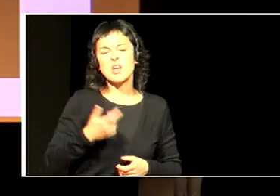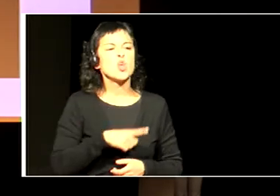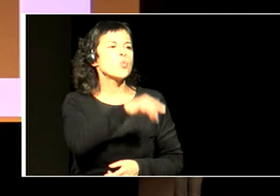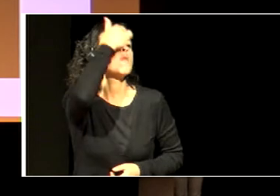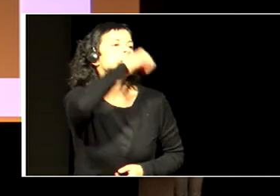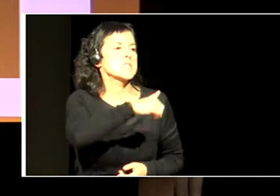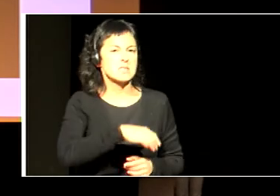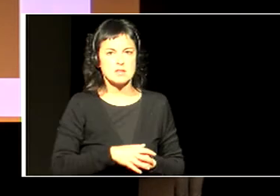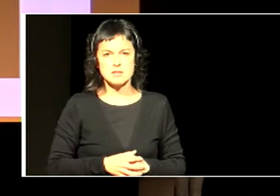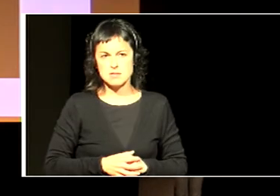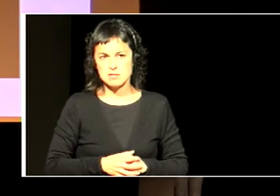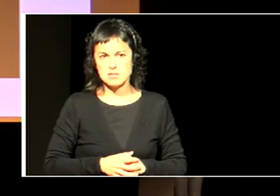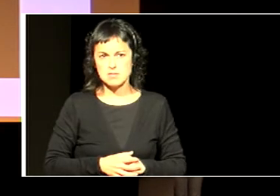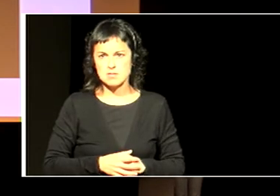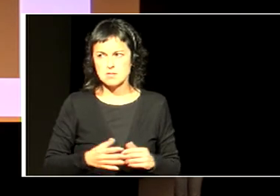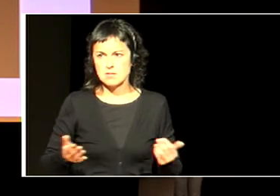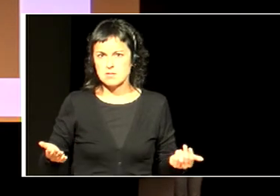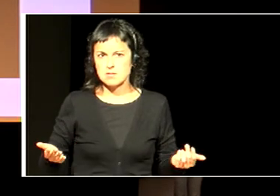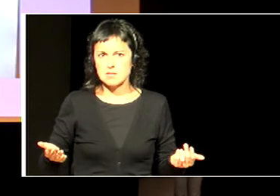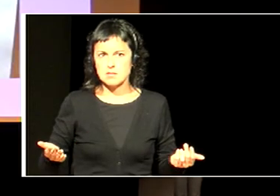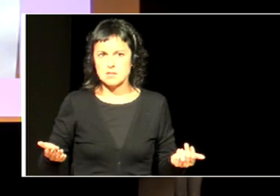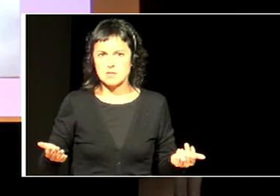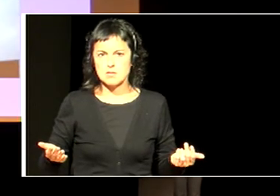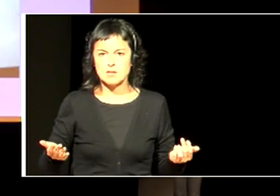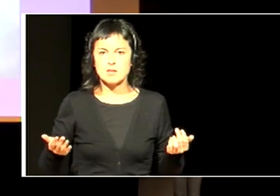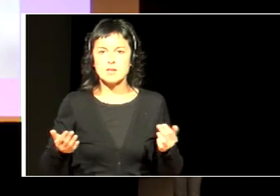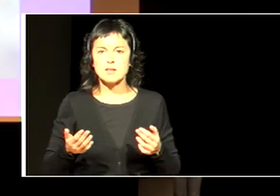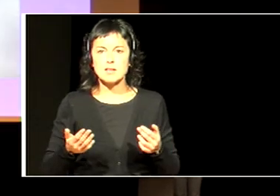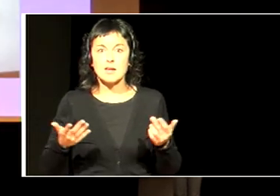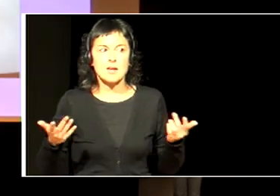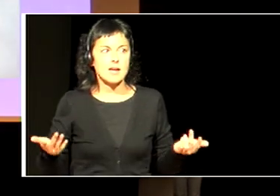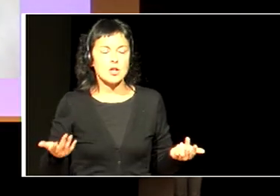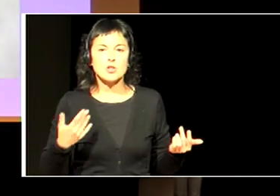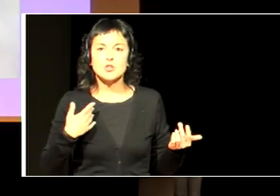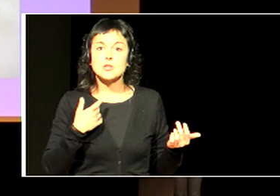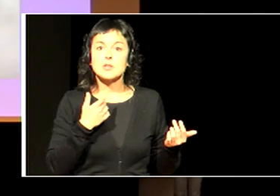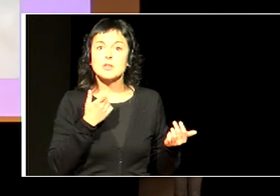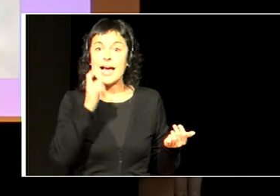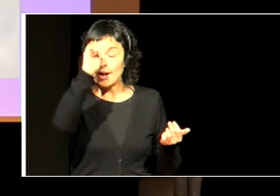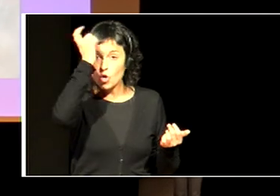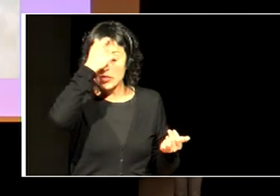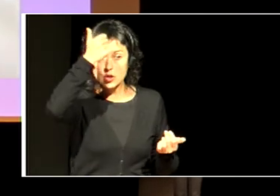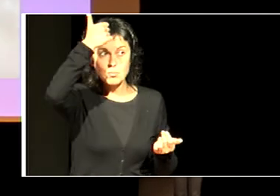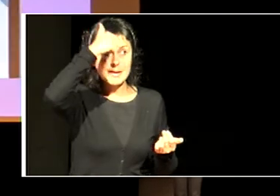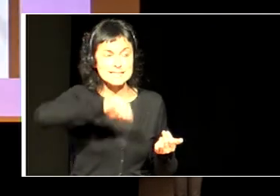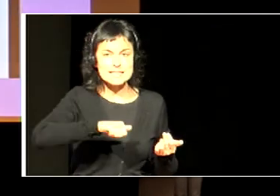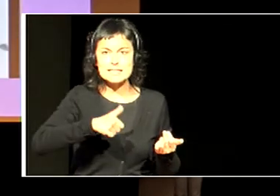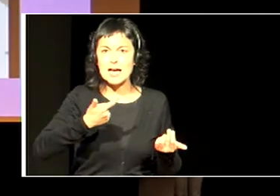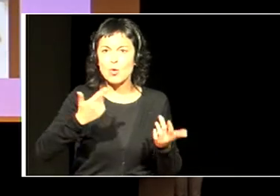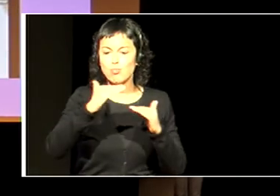machista. Mordoan esan dute beraiek, eske, claro, kentzen dioten garrantzia machista hitzari. Eta erabaki